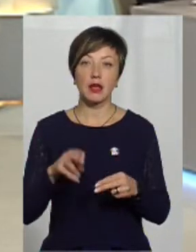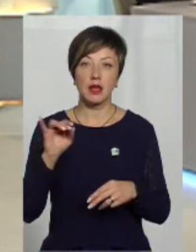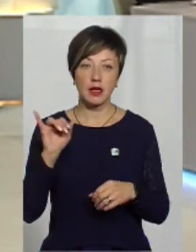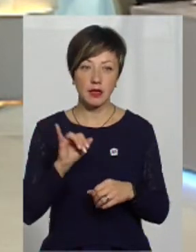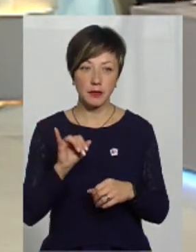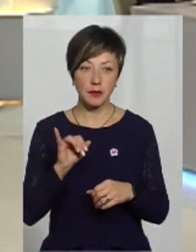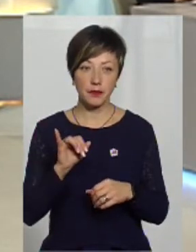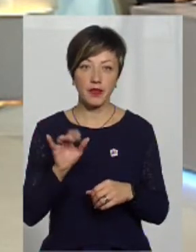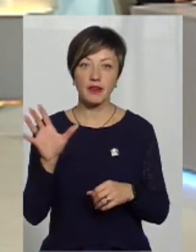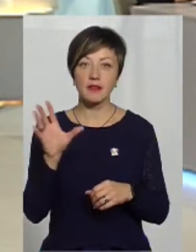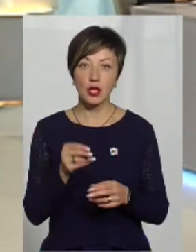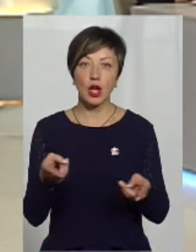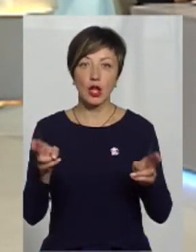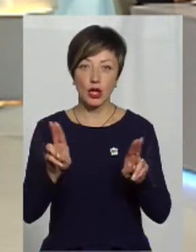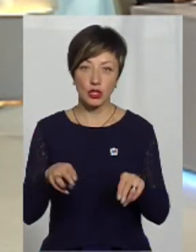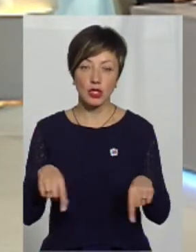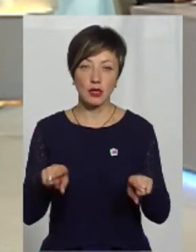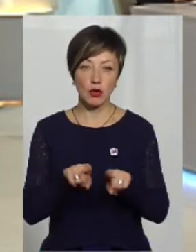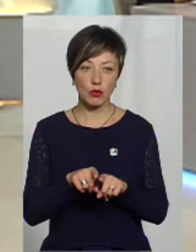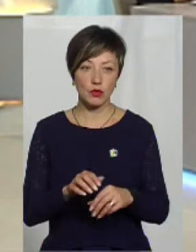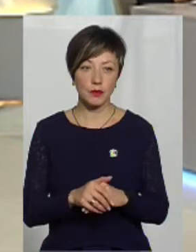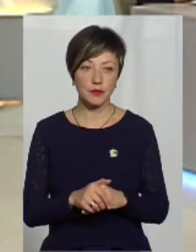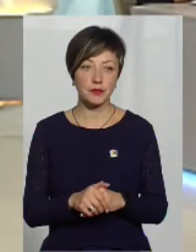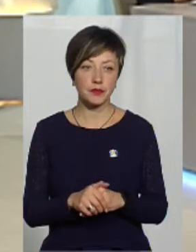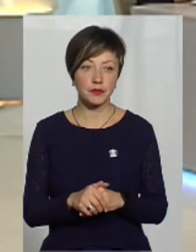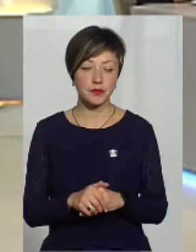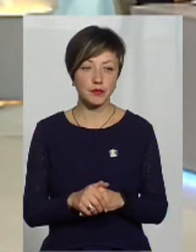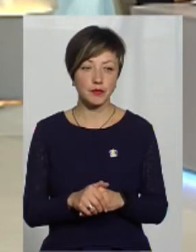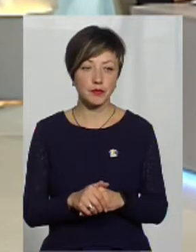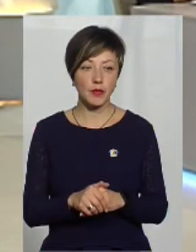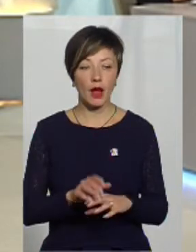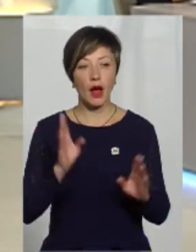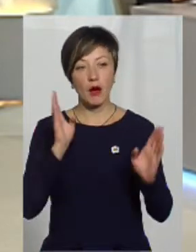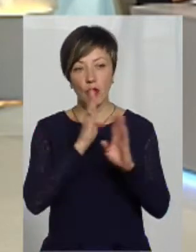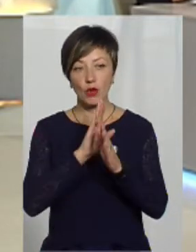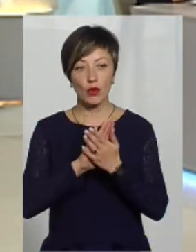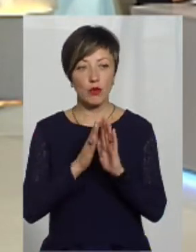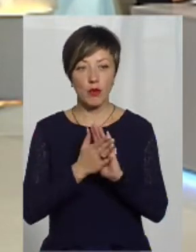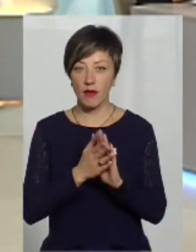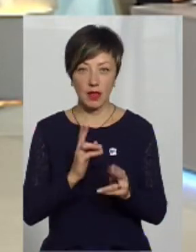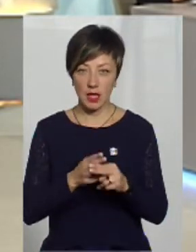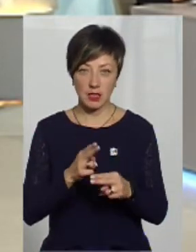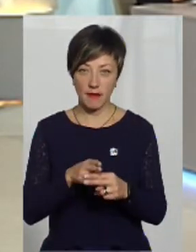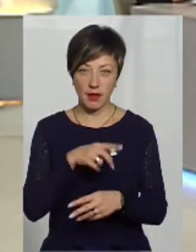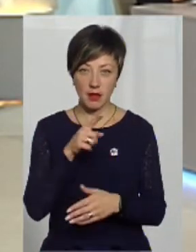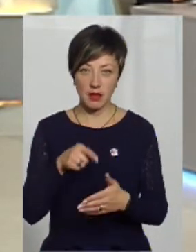І все решта? Все решта. А погодні умови не завадять цьому?